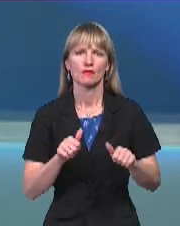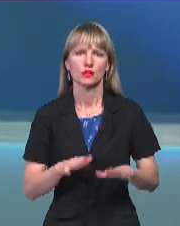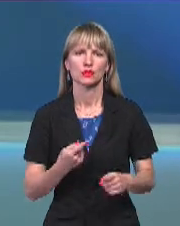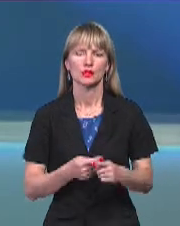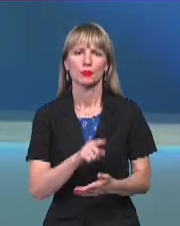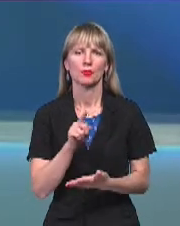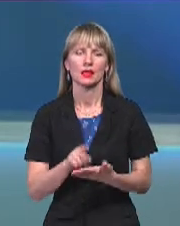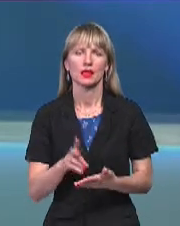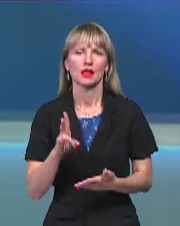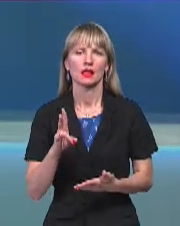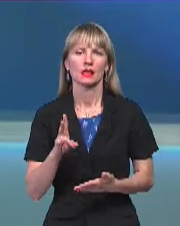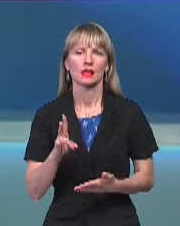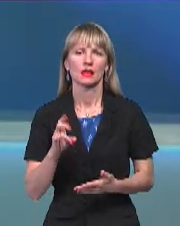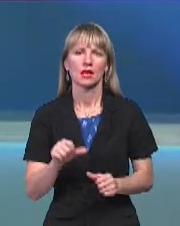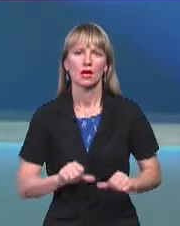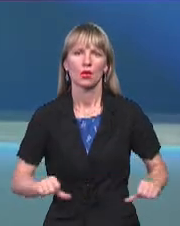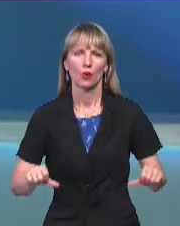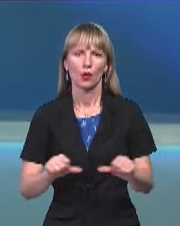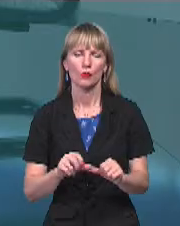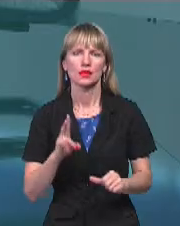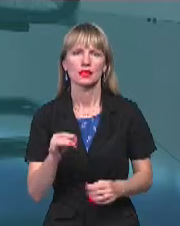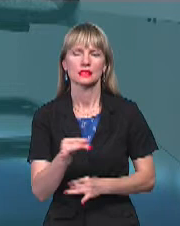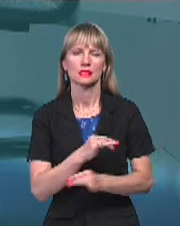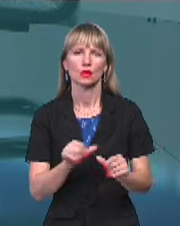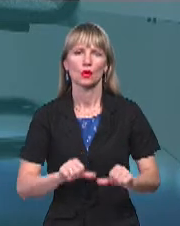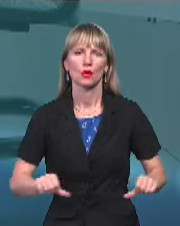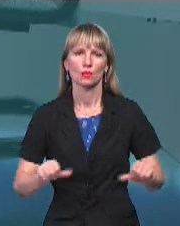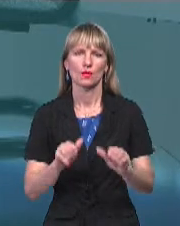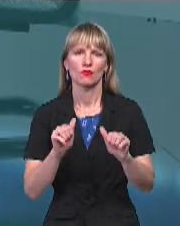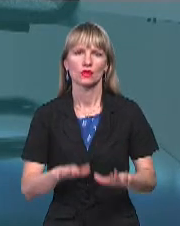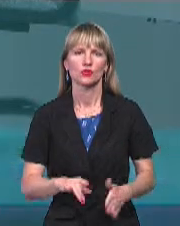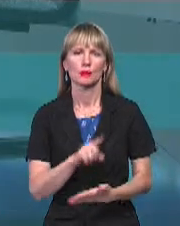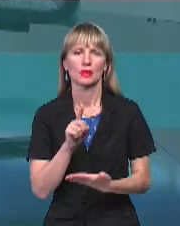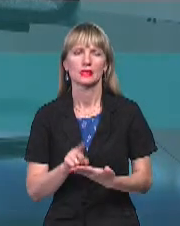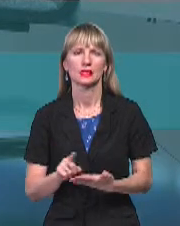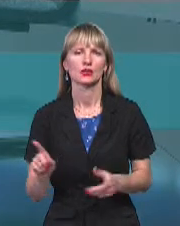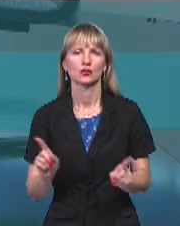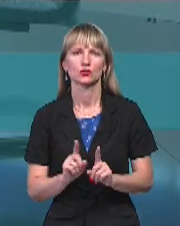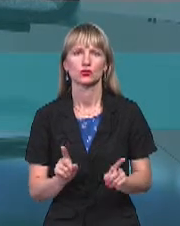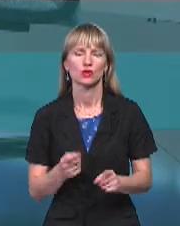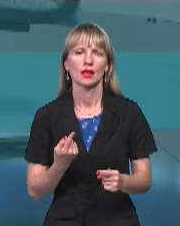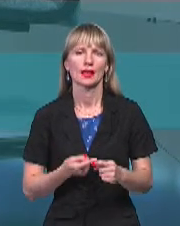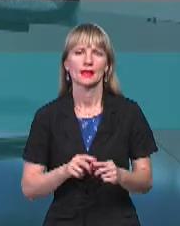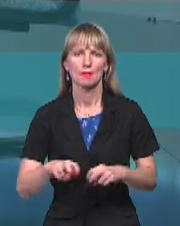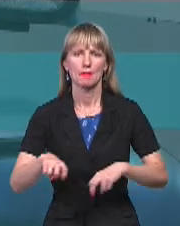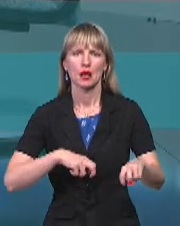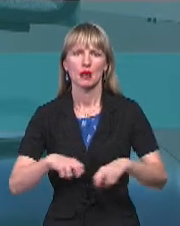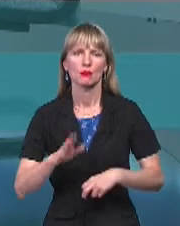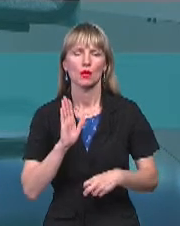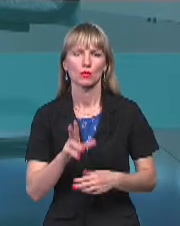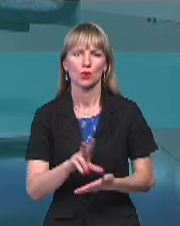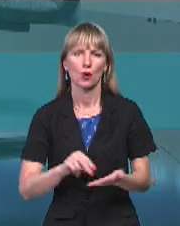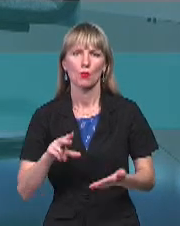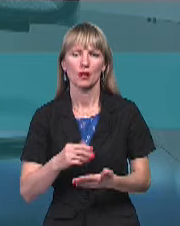питання якраз на цій комісії, на засіданні комісії. Ми вирішили питання, що вся переписка буде